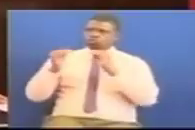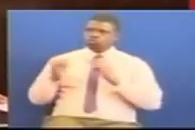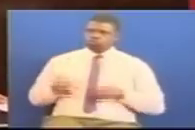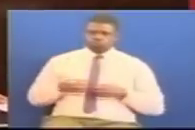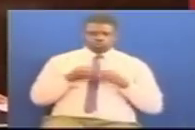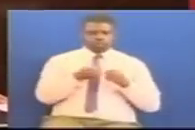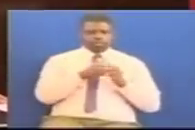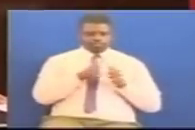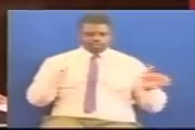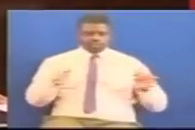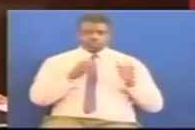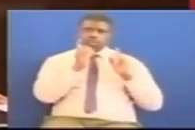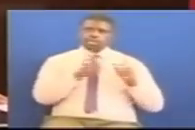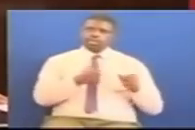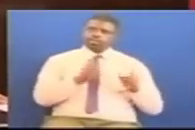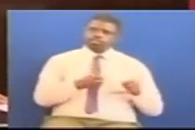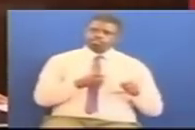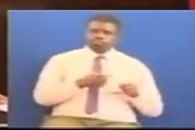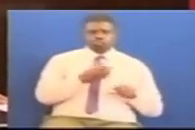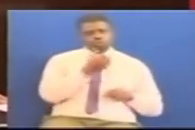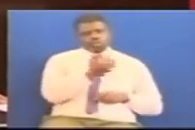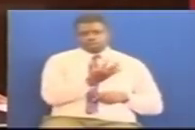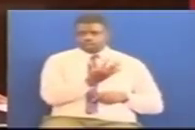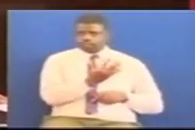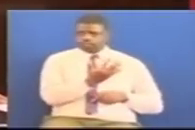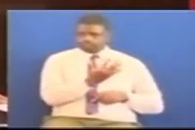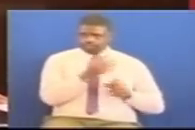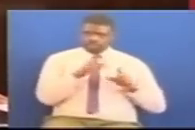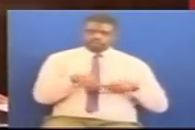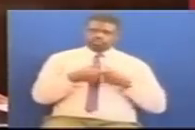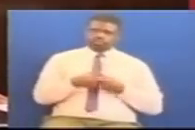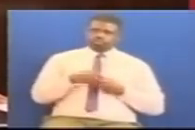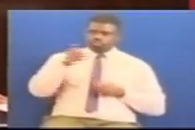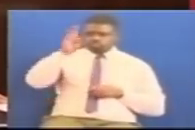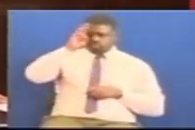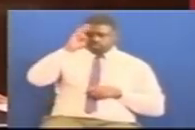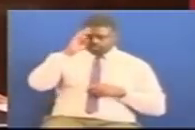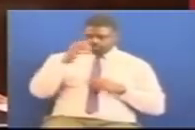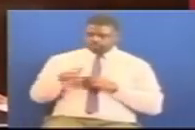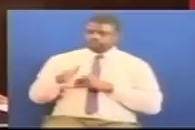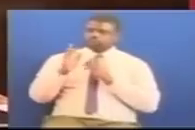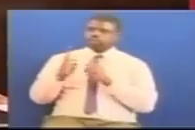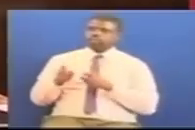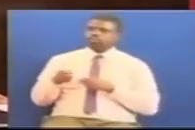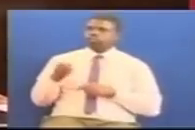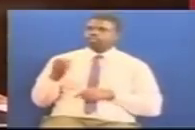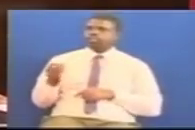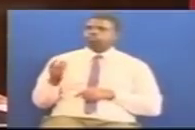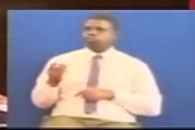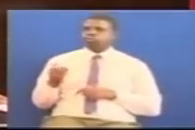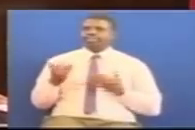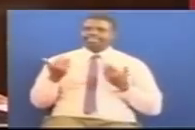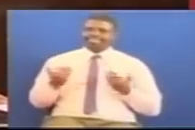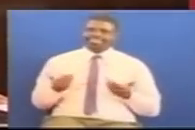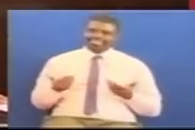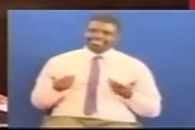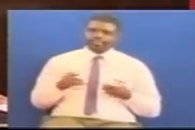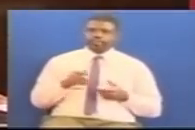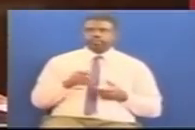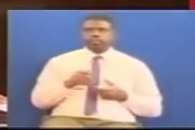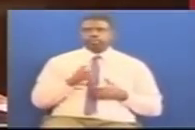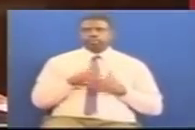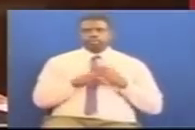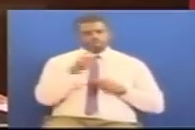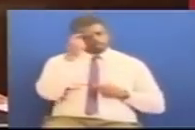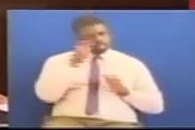walimu, ambao walimu wanakuwa wako watano, lakini pia wazazi au nje ya walimu wanakuwa watatu. Sasa je, katika